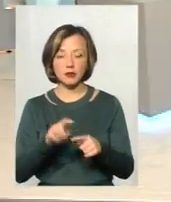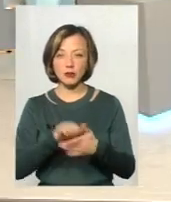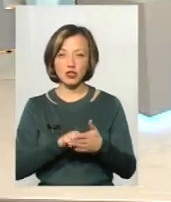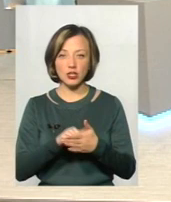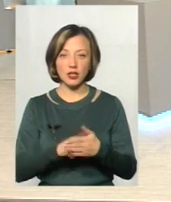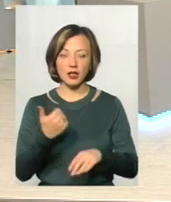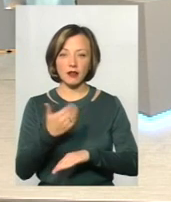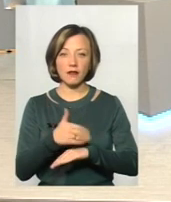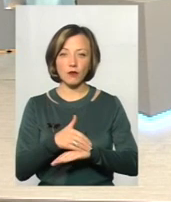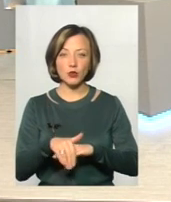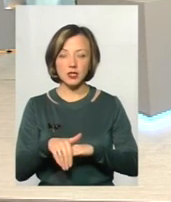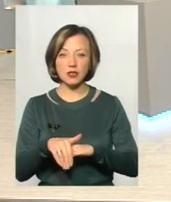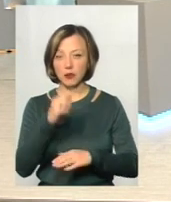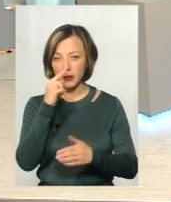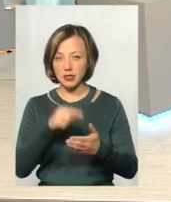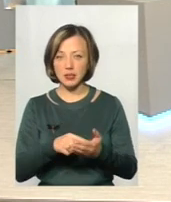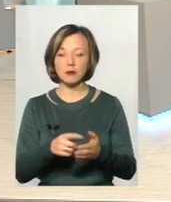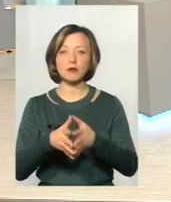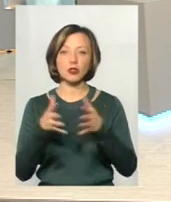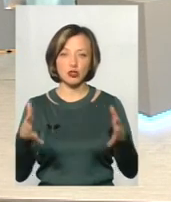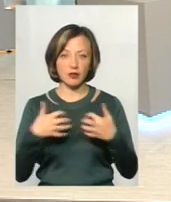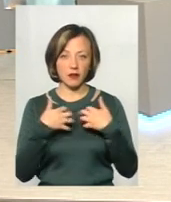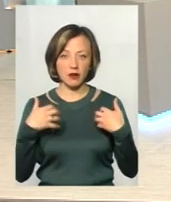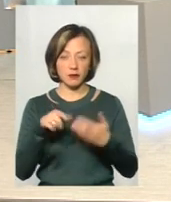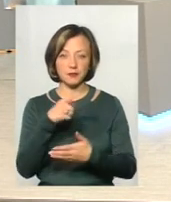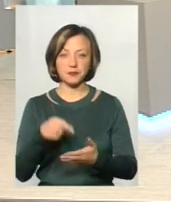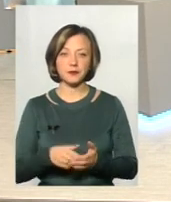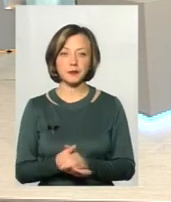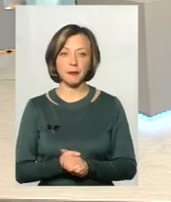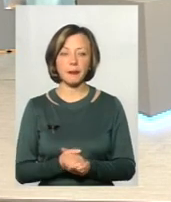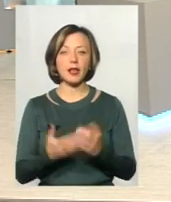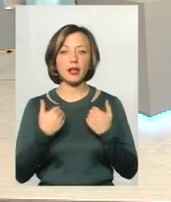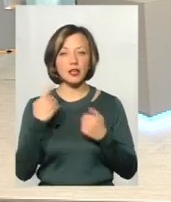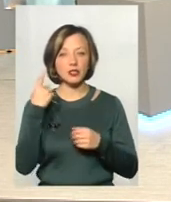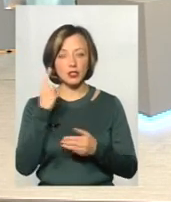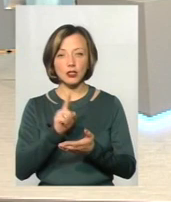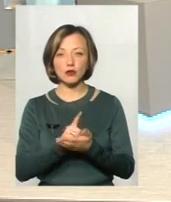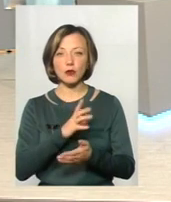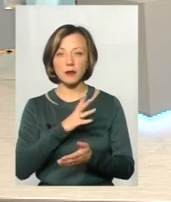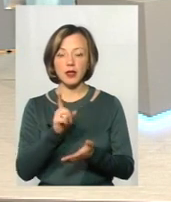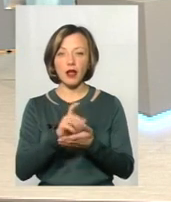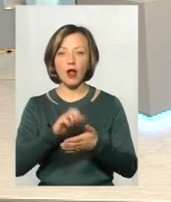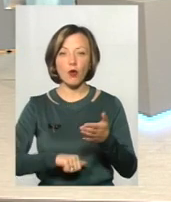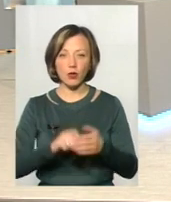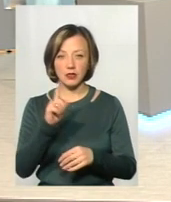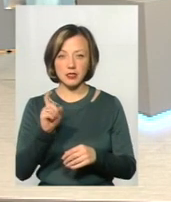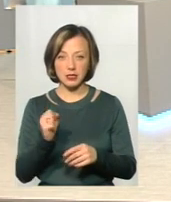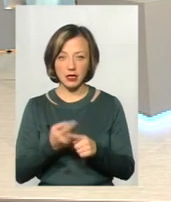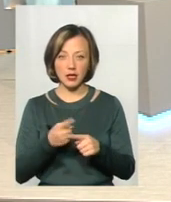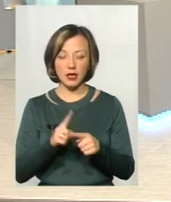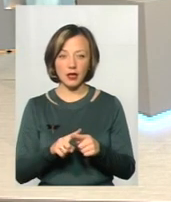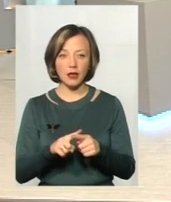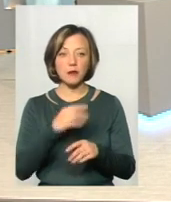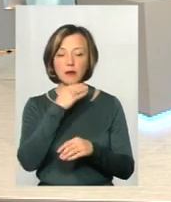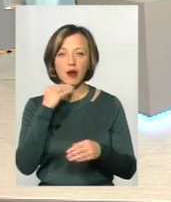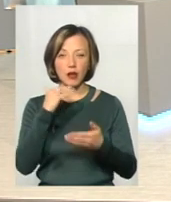що на дворі, на вулиці опиниться ще більше тварин? Ну, насколько я слышала, то еще должен быть какой-то налог за, да, я слышала, что плата какая-то. Но